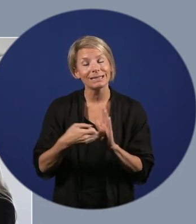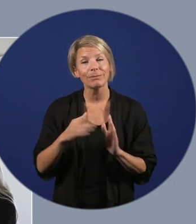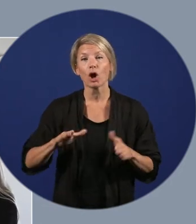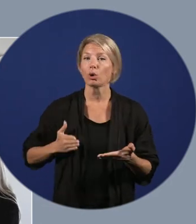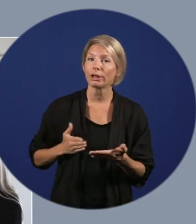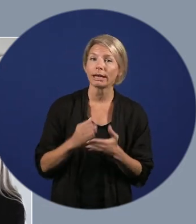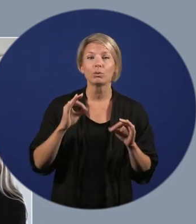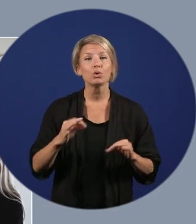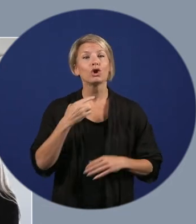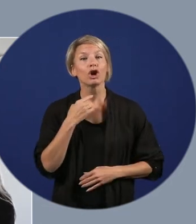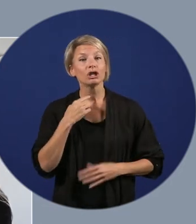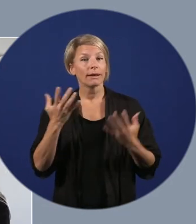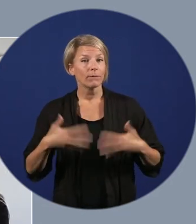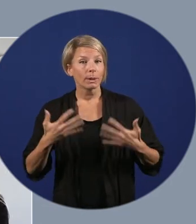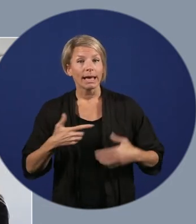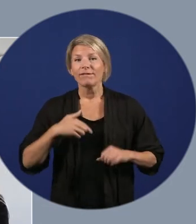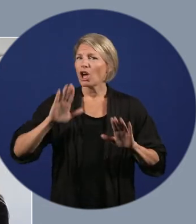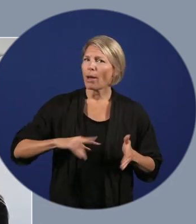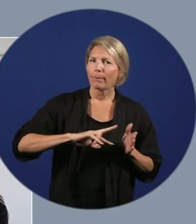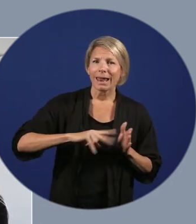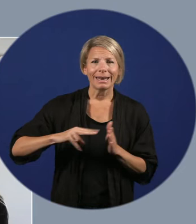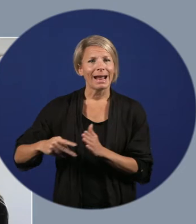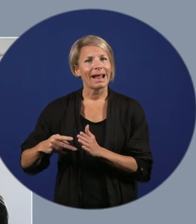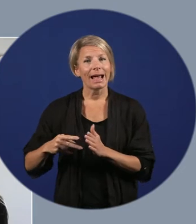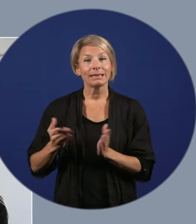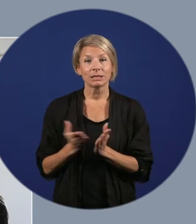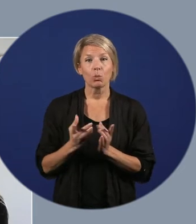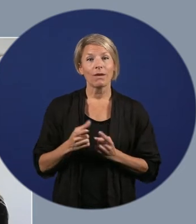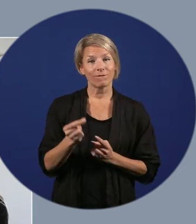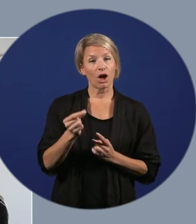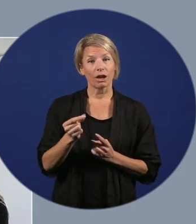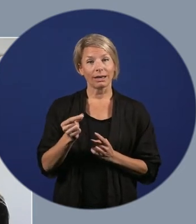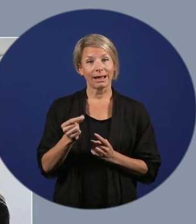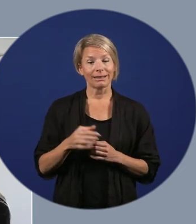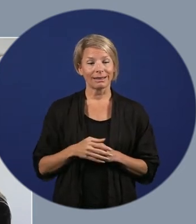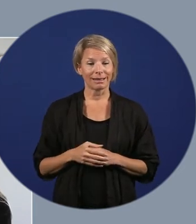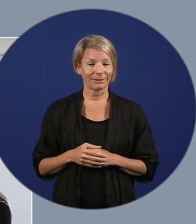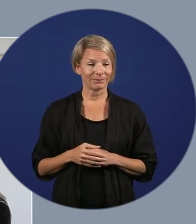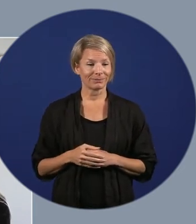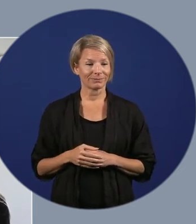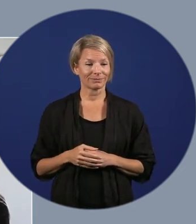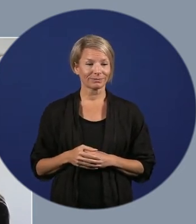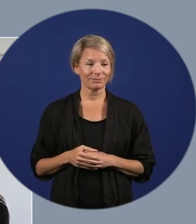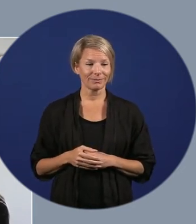hur röstandet går till. Vi har planerat skolvalet som vi då höll den 7 september.